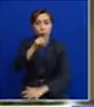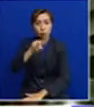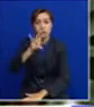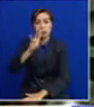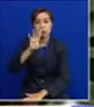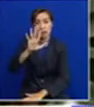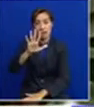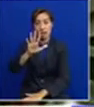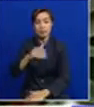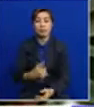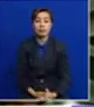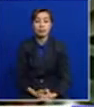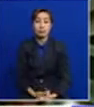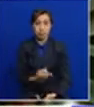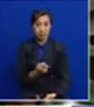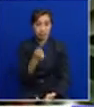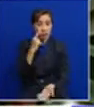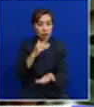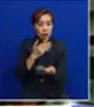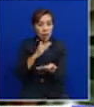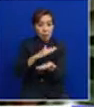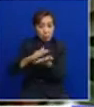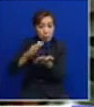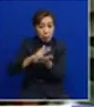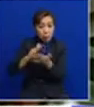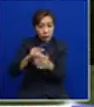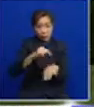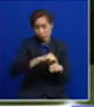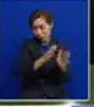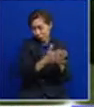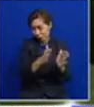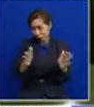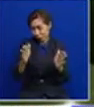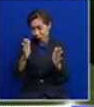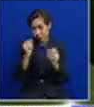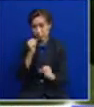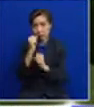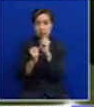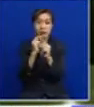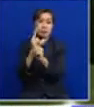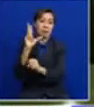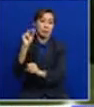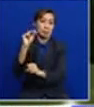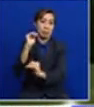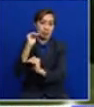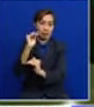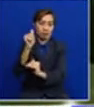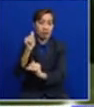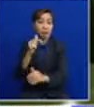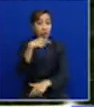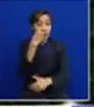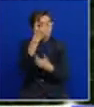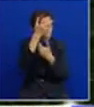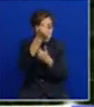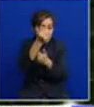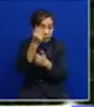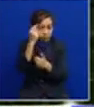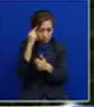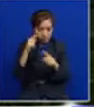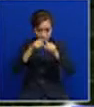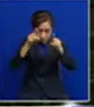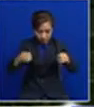6.75 ต่อปีและสามารถผ่อนชำระได้นานสูงสุดถึง30ปีค่ะสำหรับผู้ที่สนใจสามารถติดต่อขอ